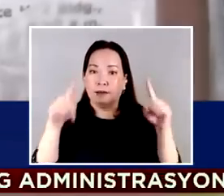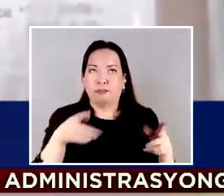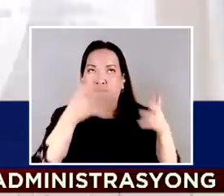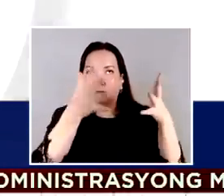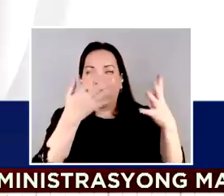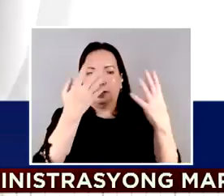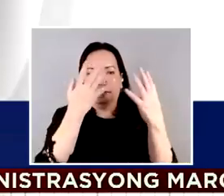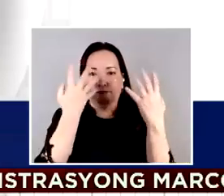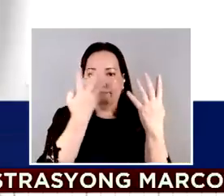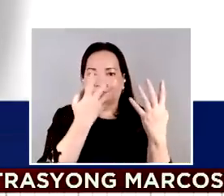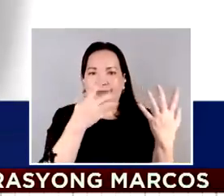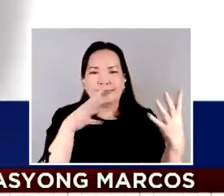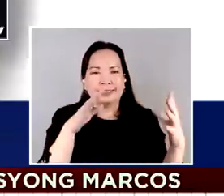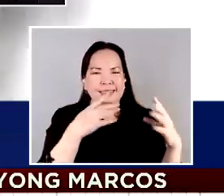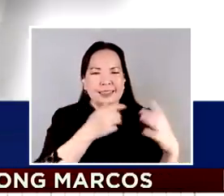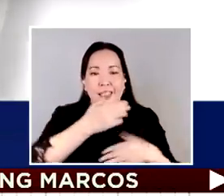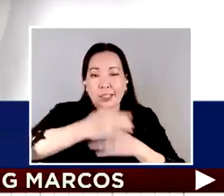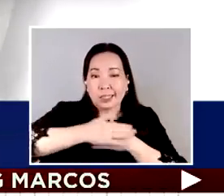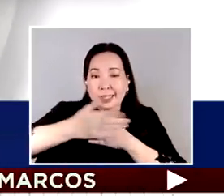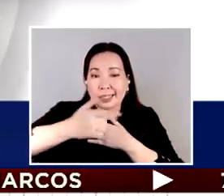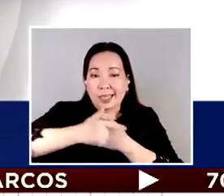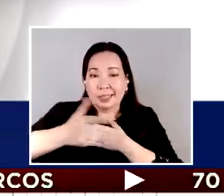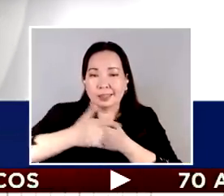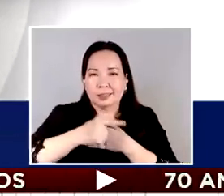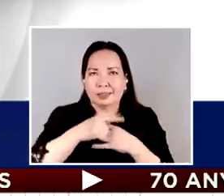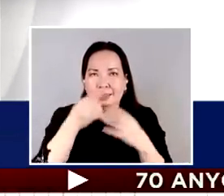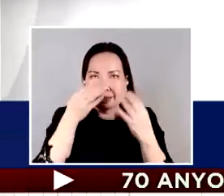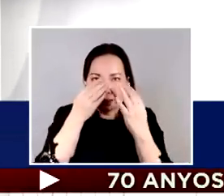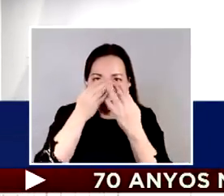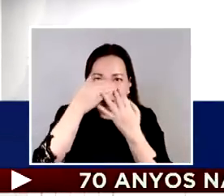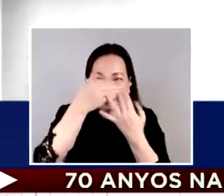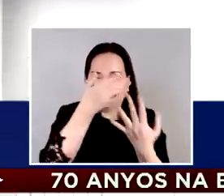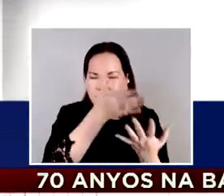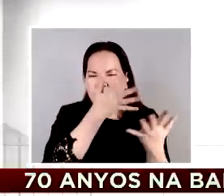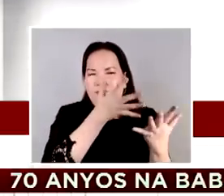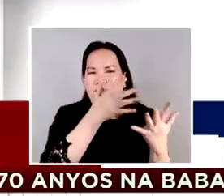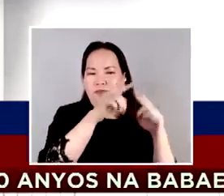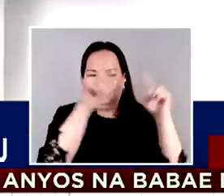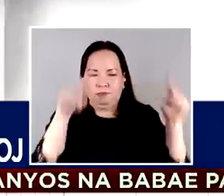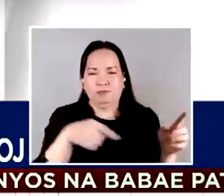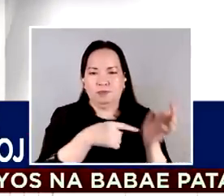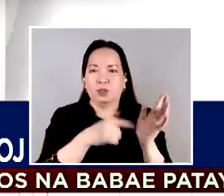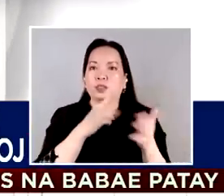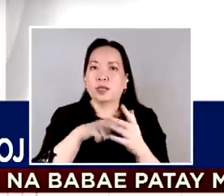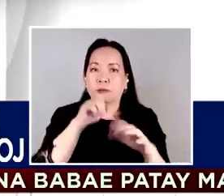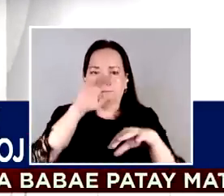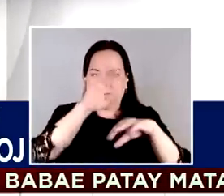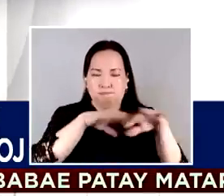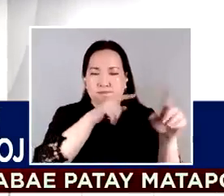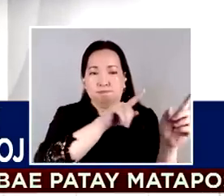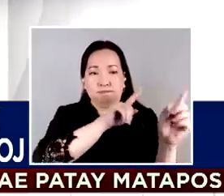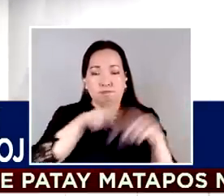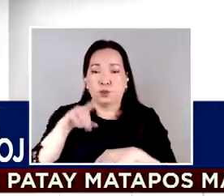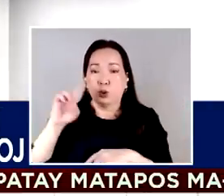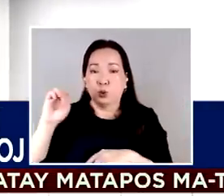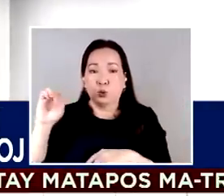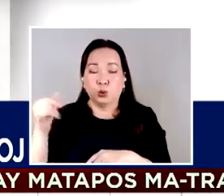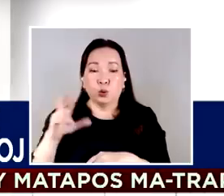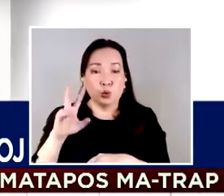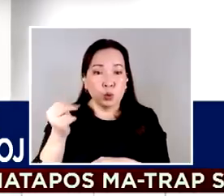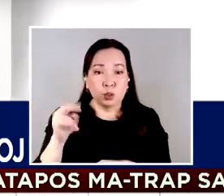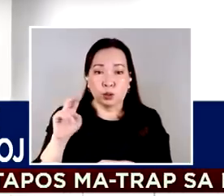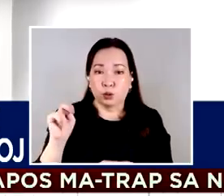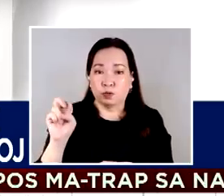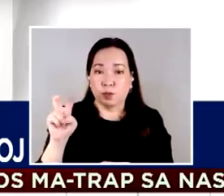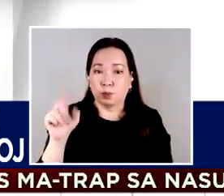gate. Nakalagay sa sabina kina Bantag at Zulueta na pinaharap sila sa DOJ sa November 23 alas 9 ng